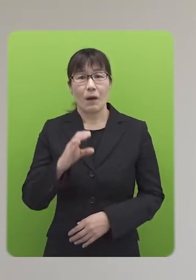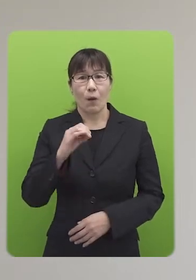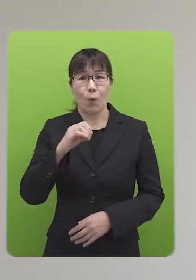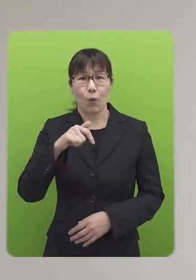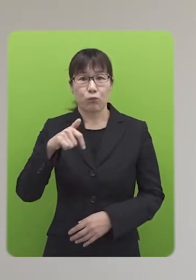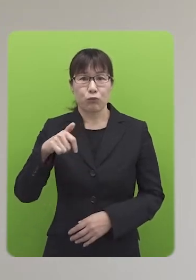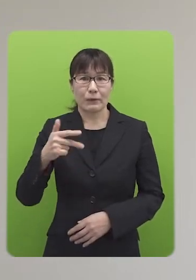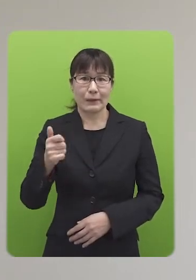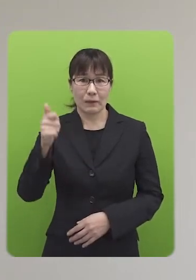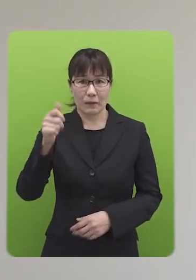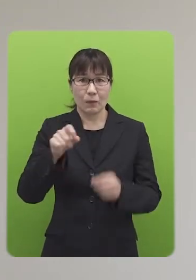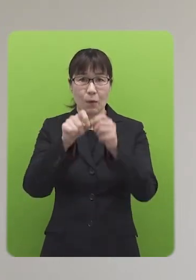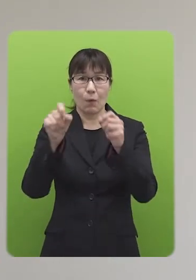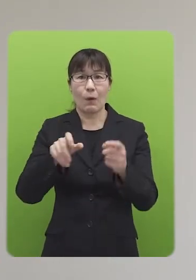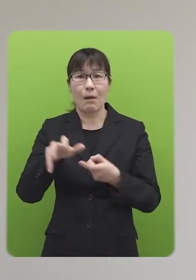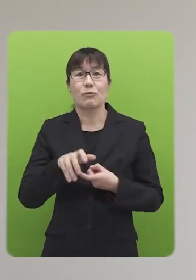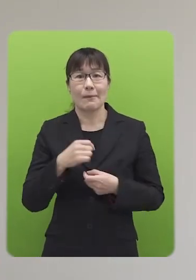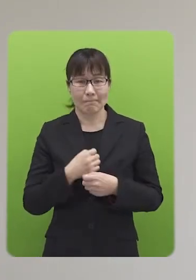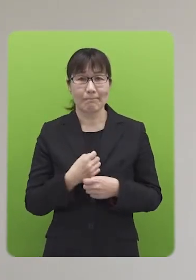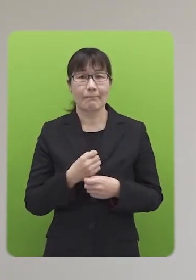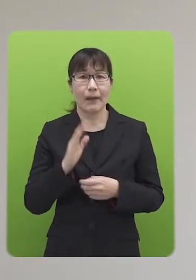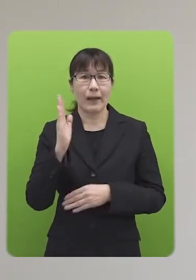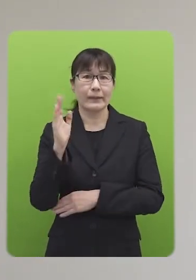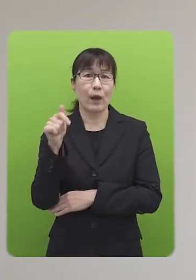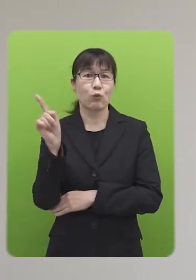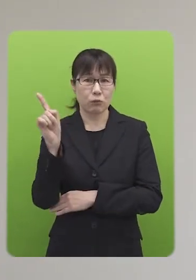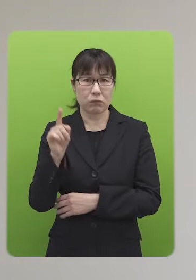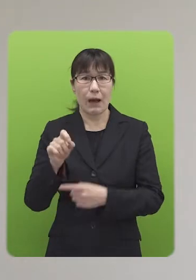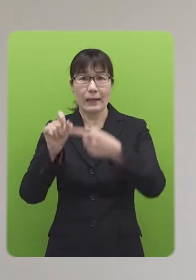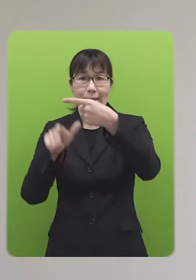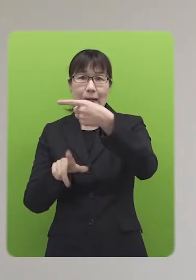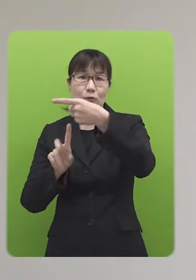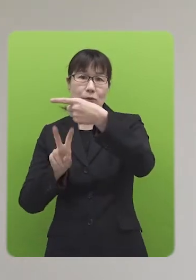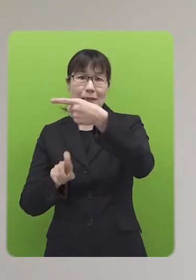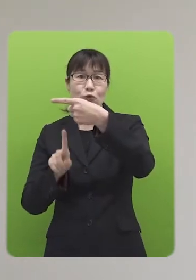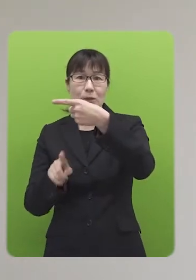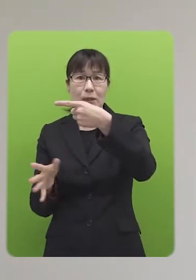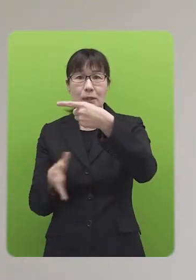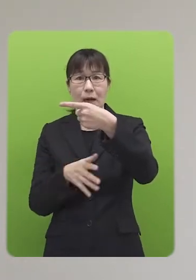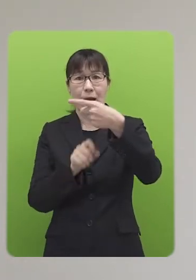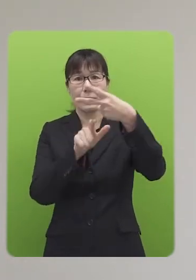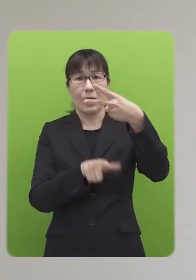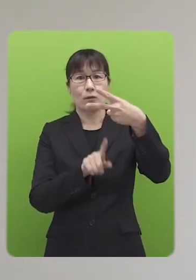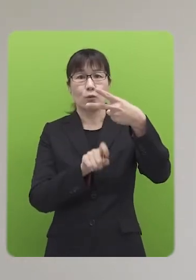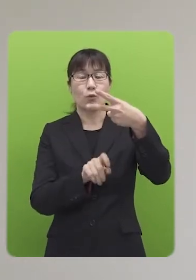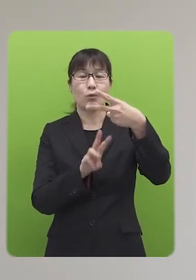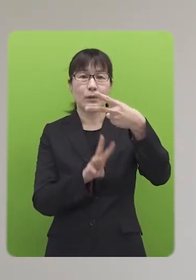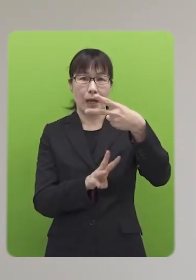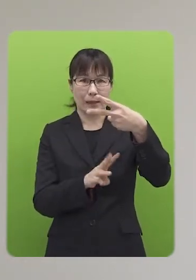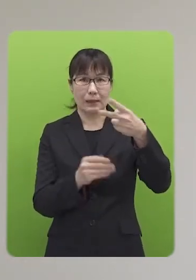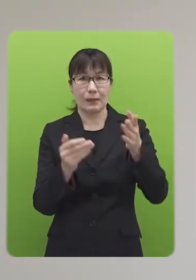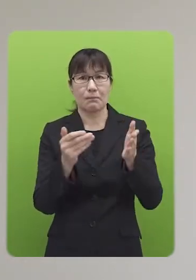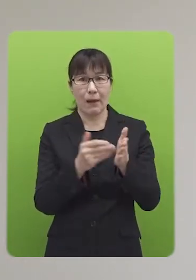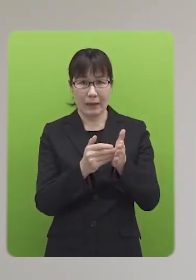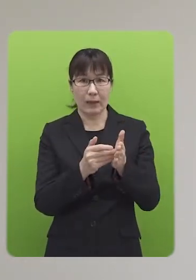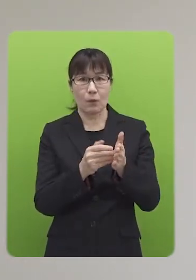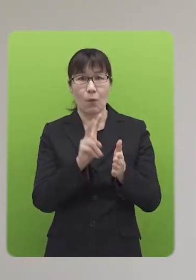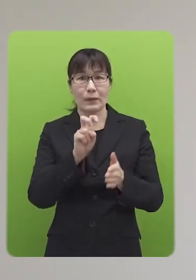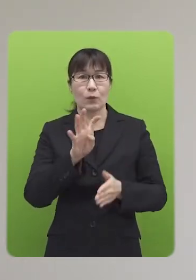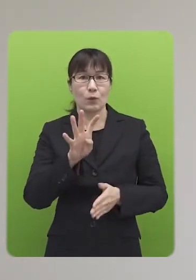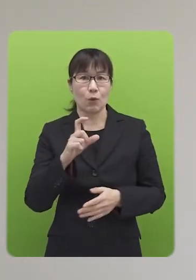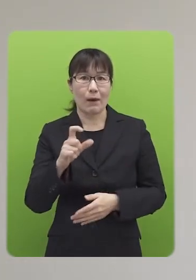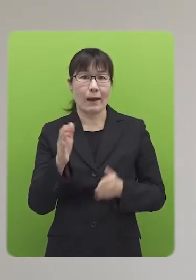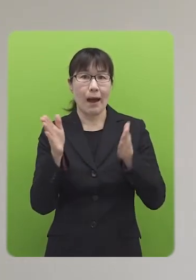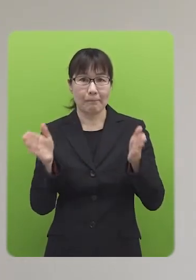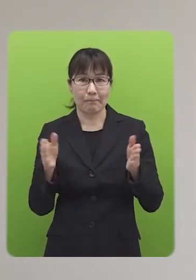大府市長の岡村です。政府は1月21日から2月13日までの24